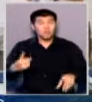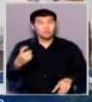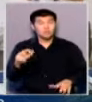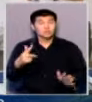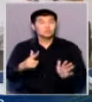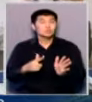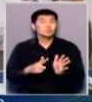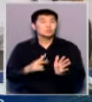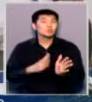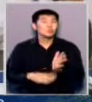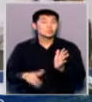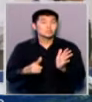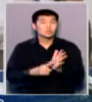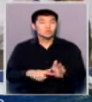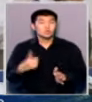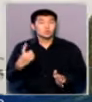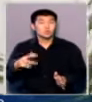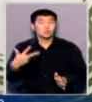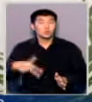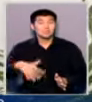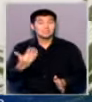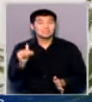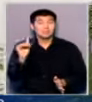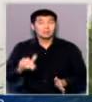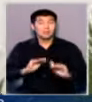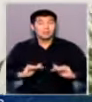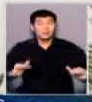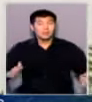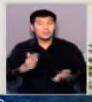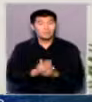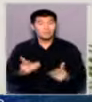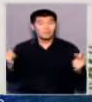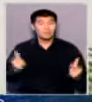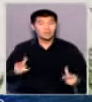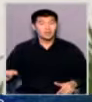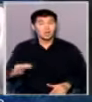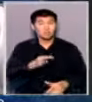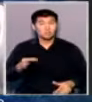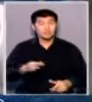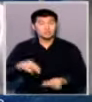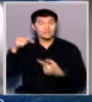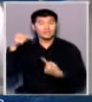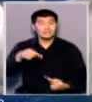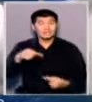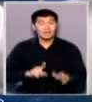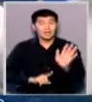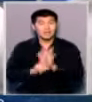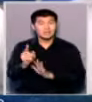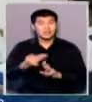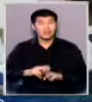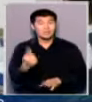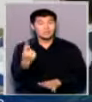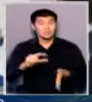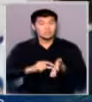білім ошағында 135 мың оқушы бар. Облыстағы карантиннің қатаң талабына сай, өңірде алғаш рет бірінші